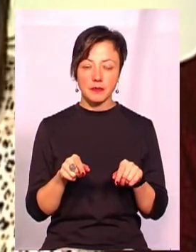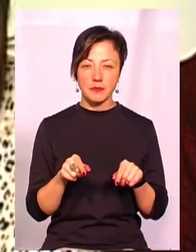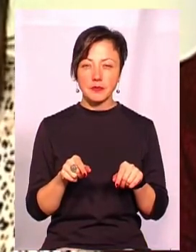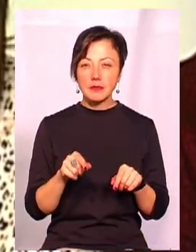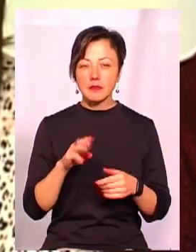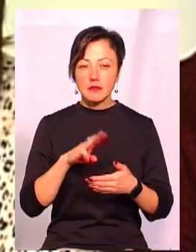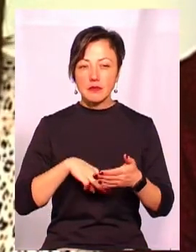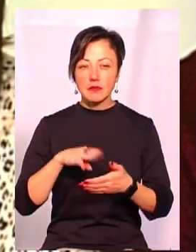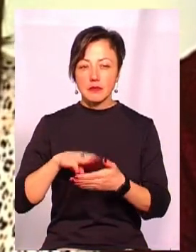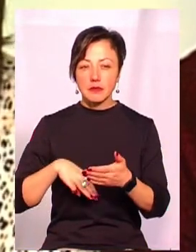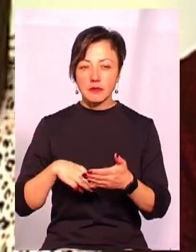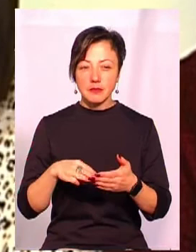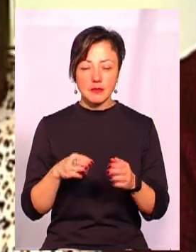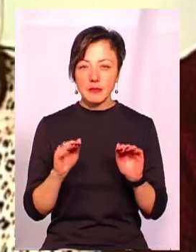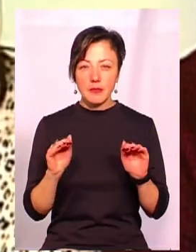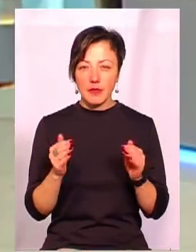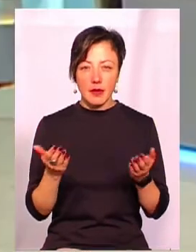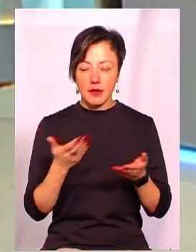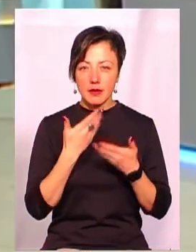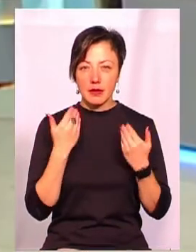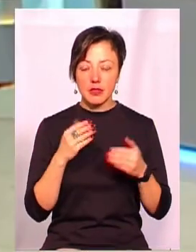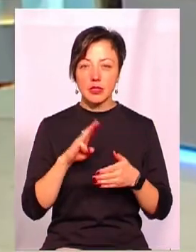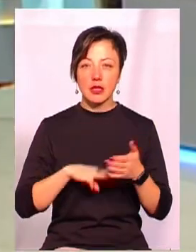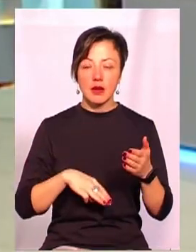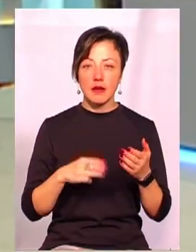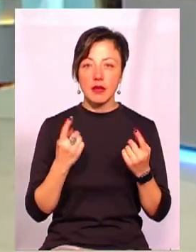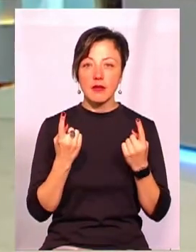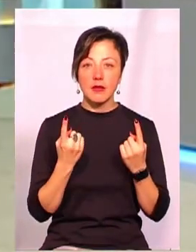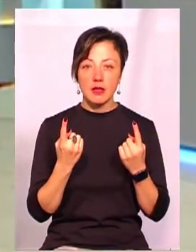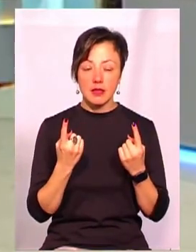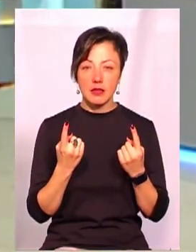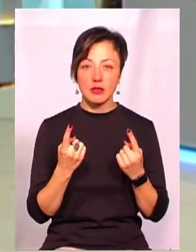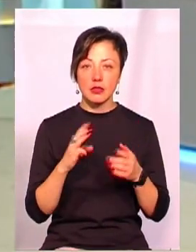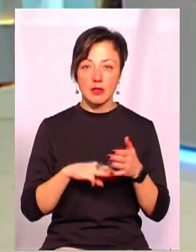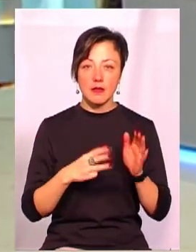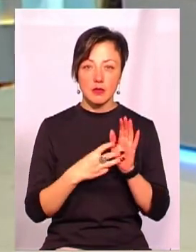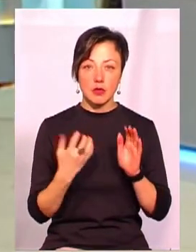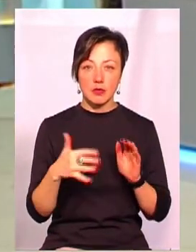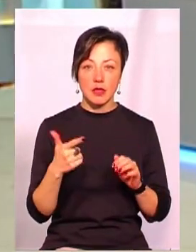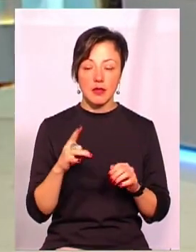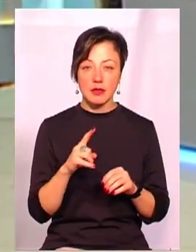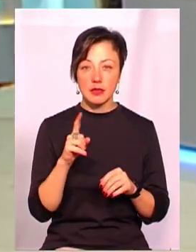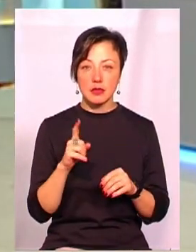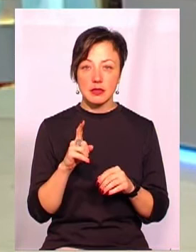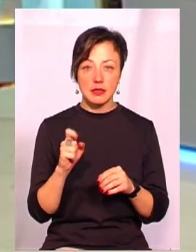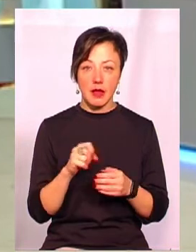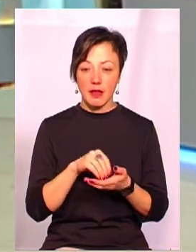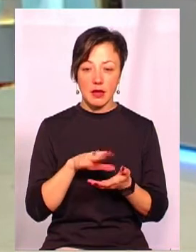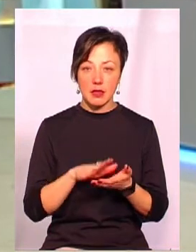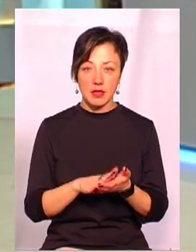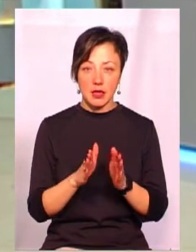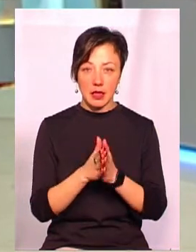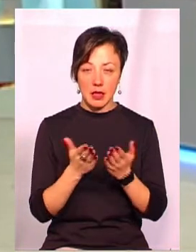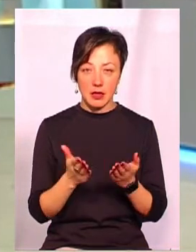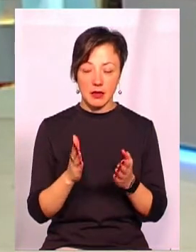там ще штрафи помірні. Ми про штрафи поговоримо. Там великий саме штраф 850 гривень за нереєстрацію книги.